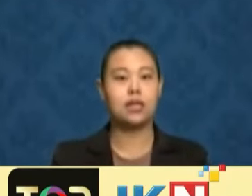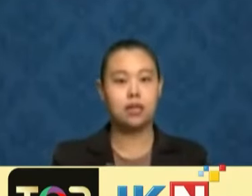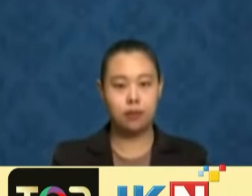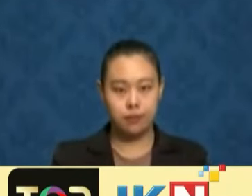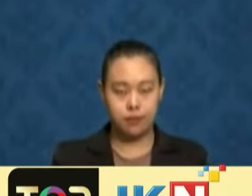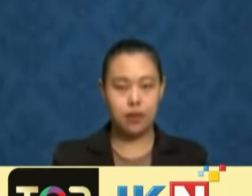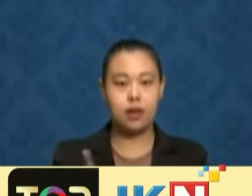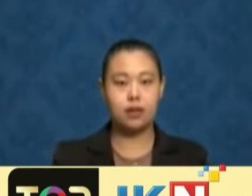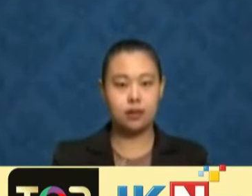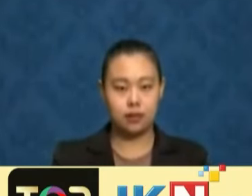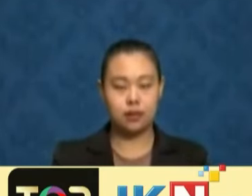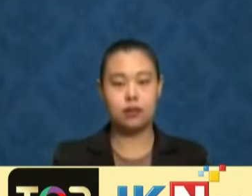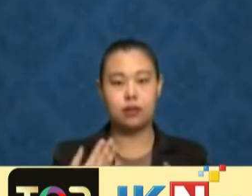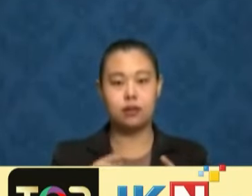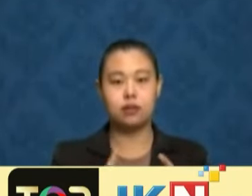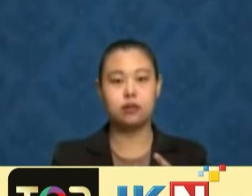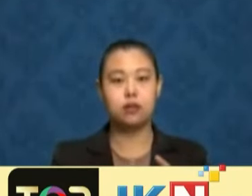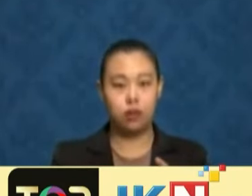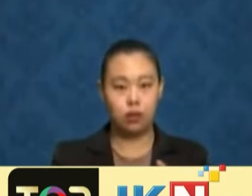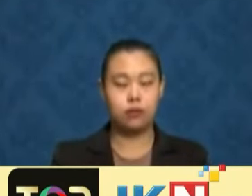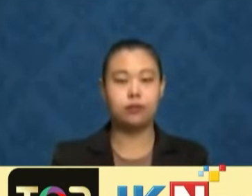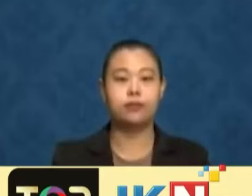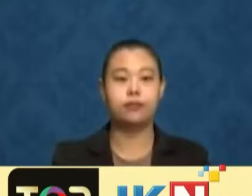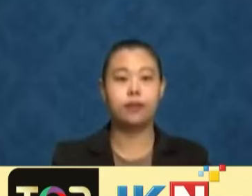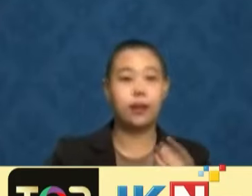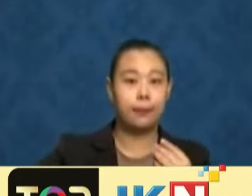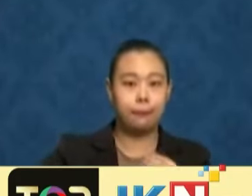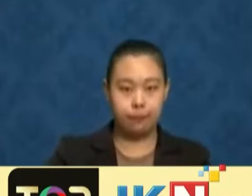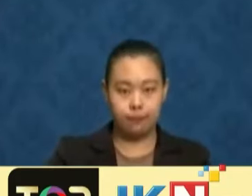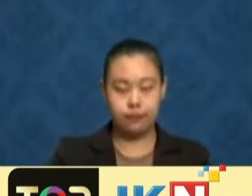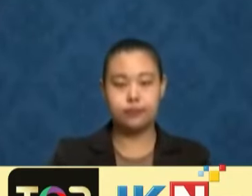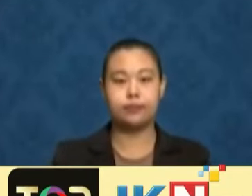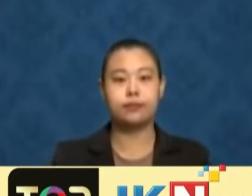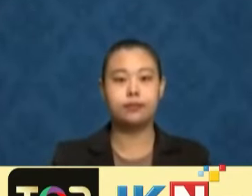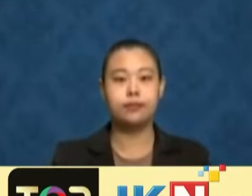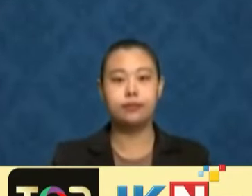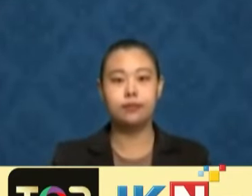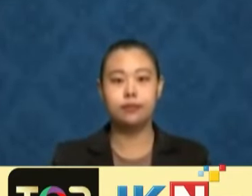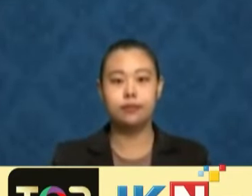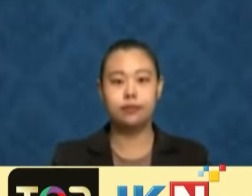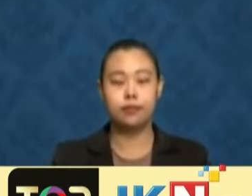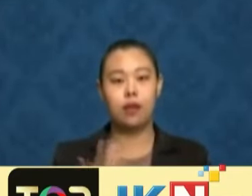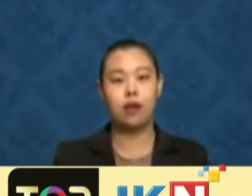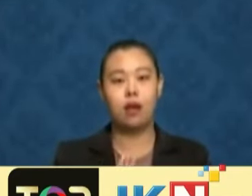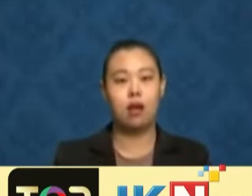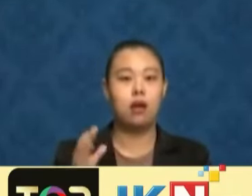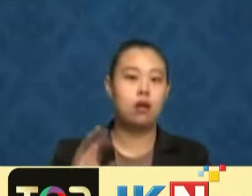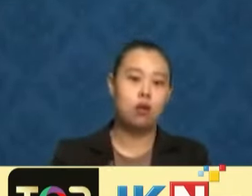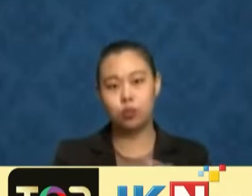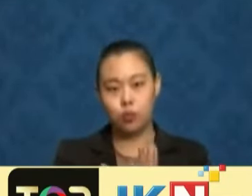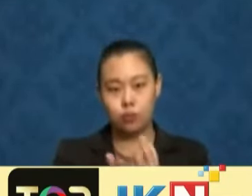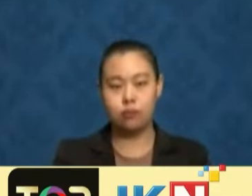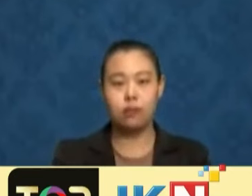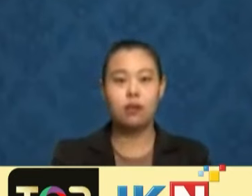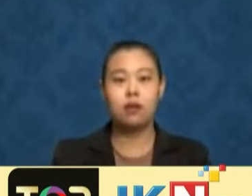ในส่วนที่2ค่ะที่เราจะมีการเพิ่มเติมเข้าไปในส่วนของ เงินกองทุนช่วยเหลือผู้ประสบภัย